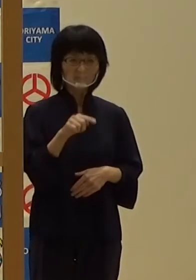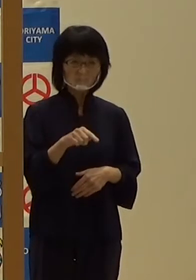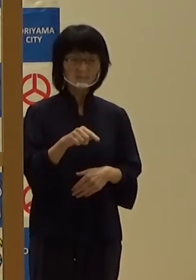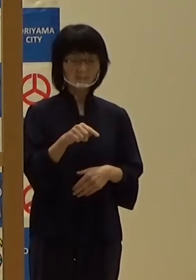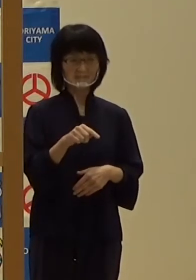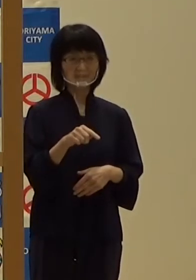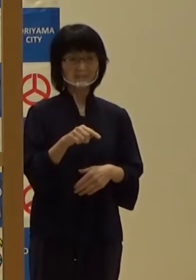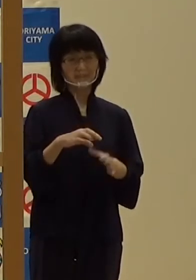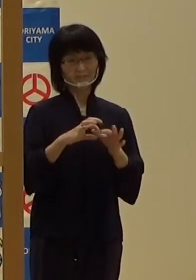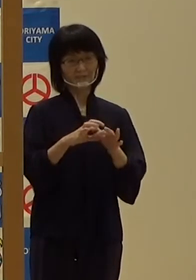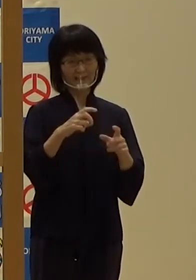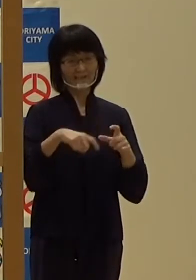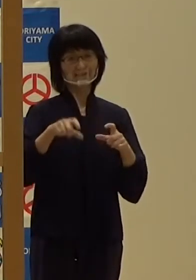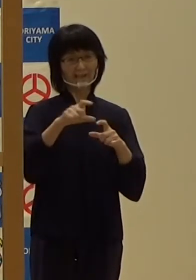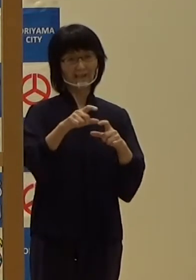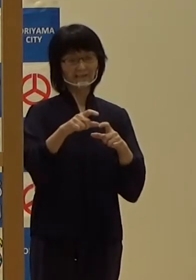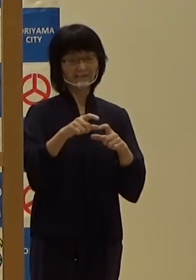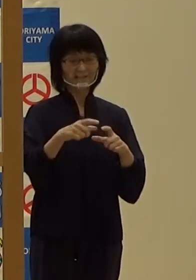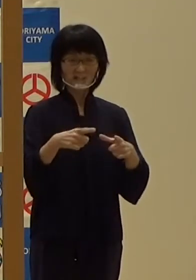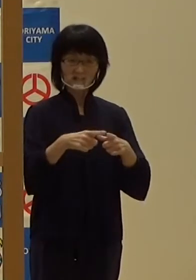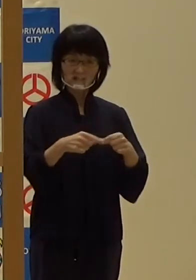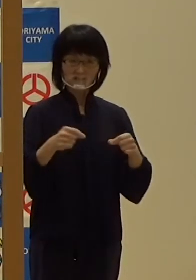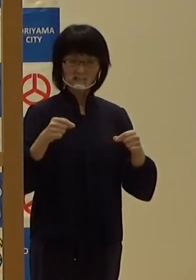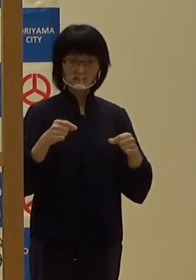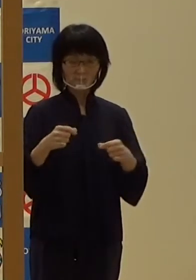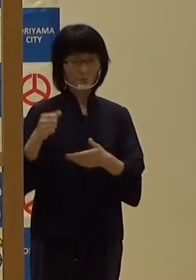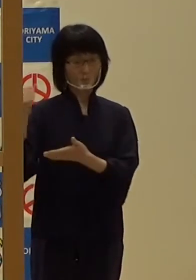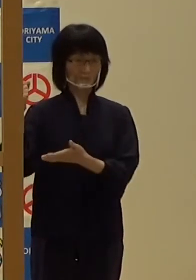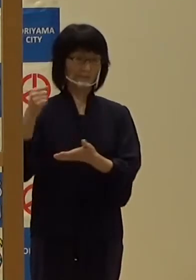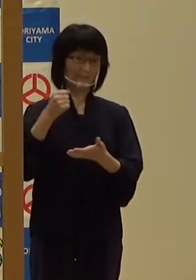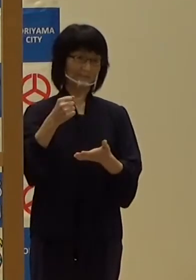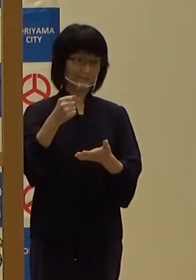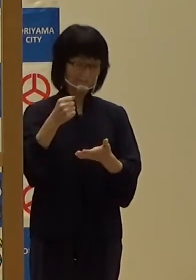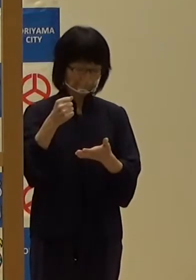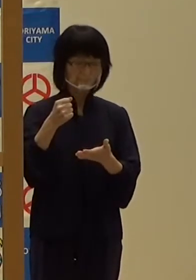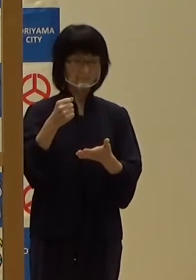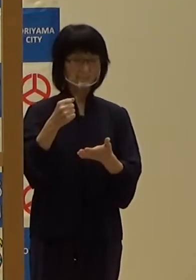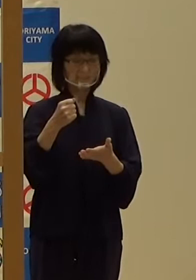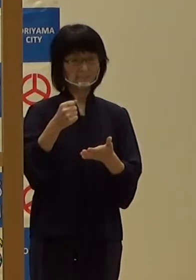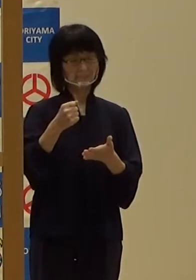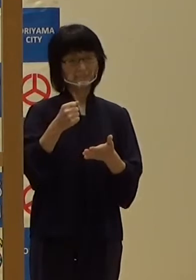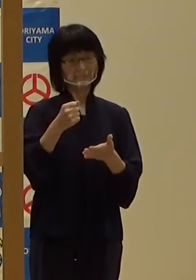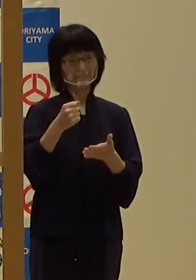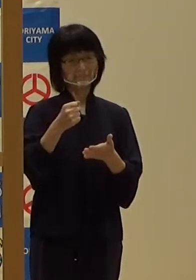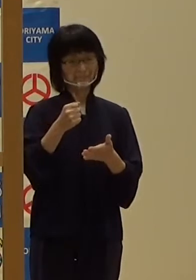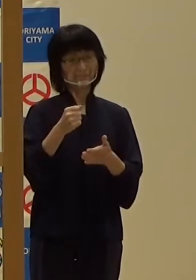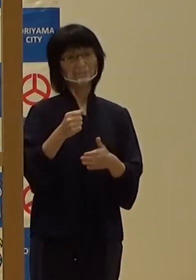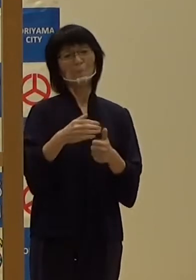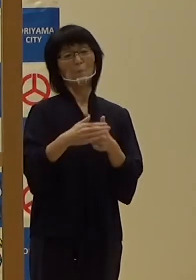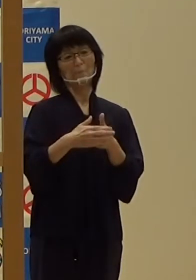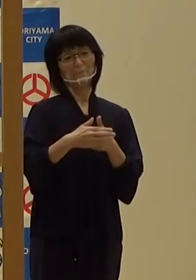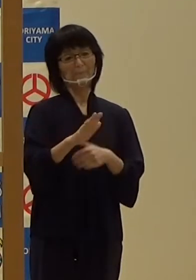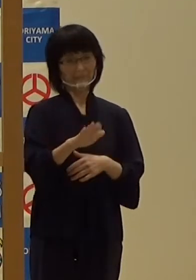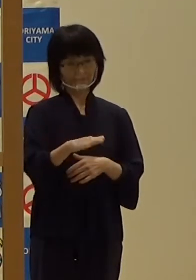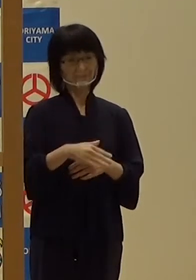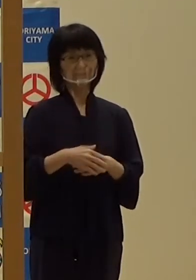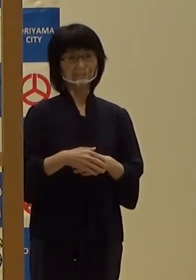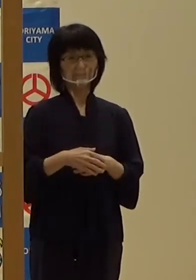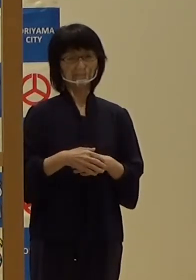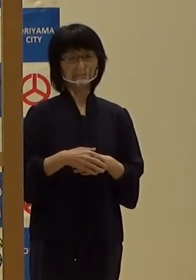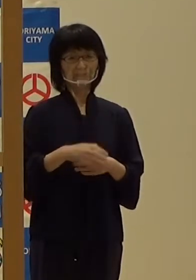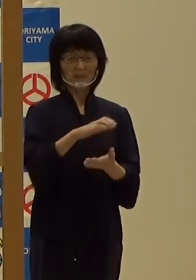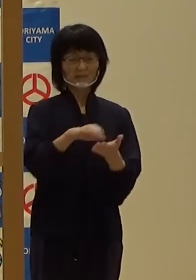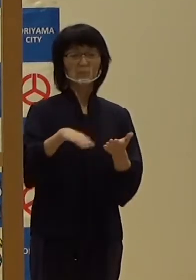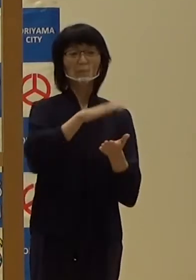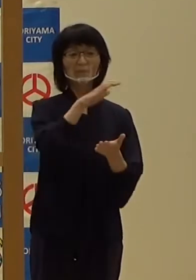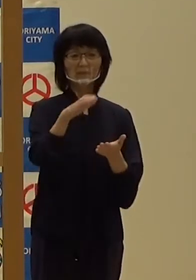に日本遺産の一部も構成しておりますし、これからのですね、郡山